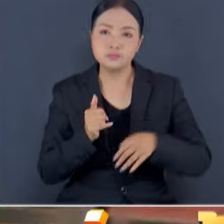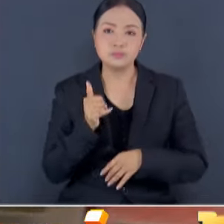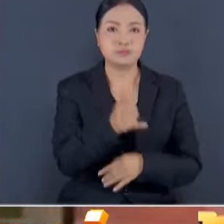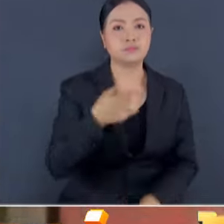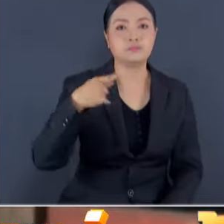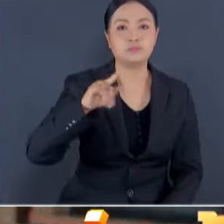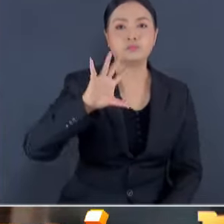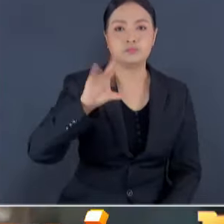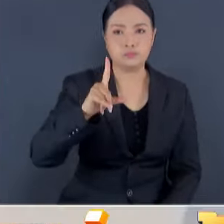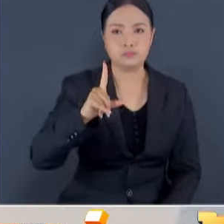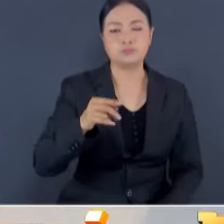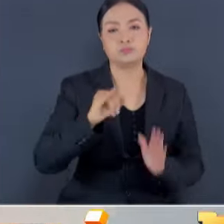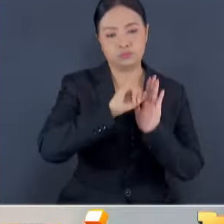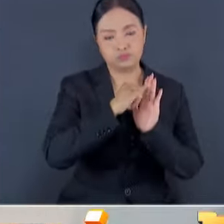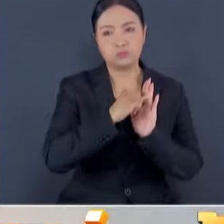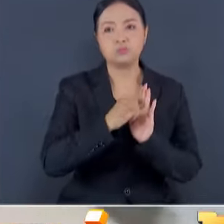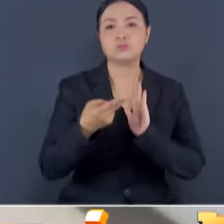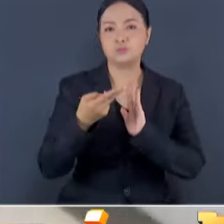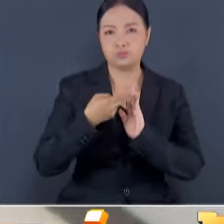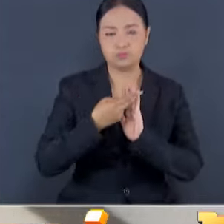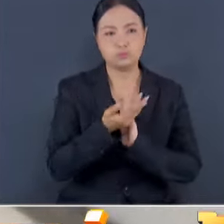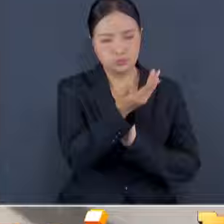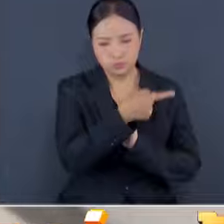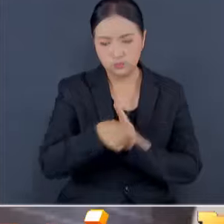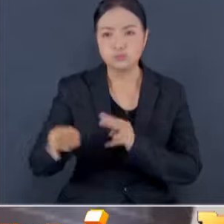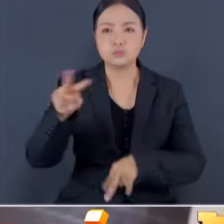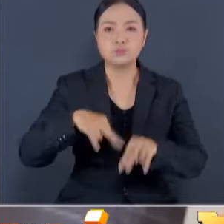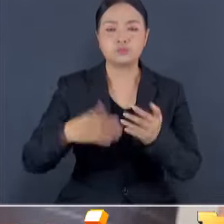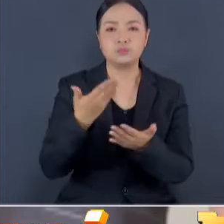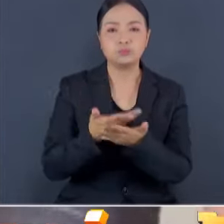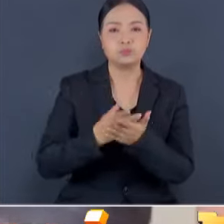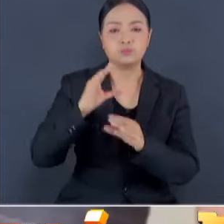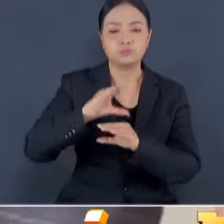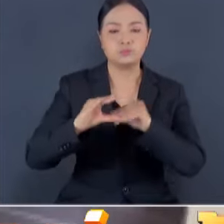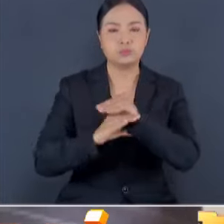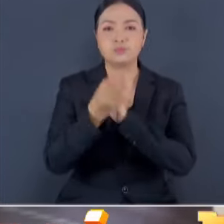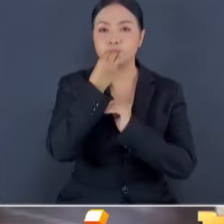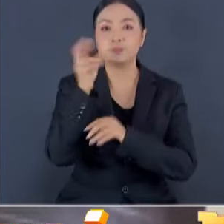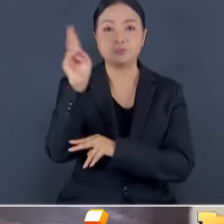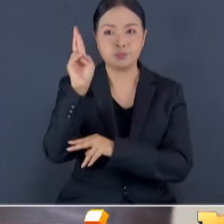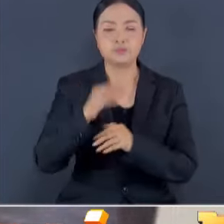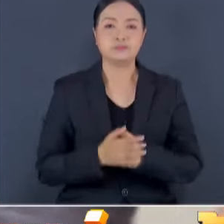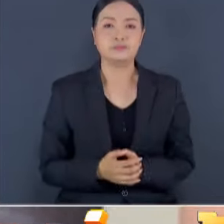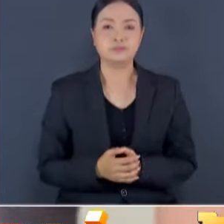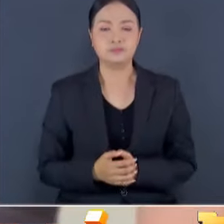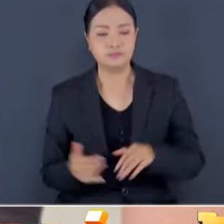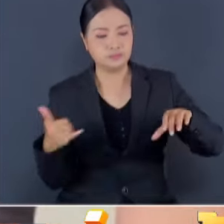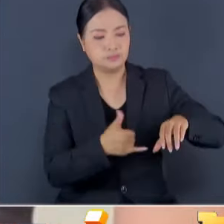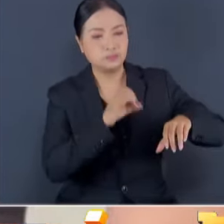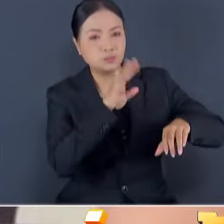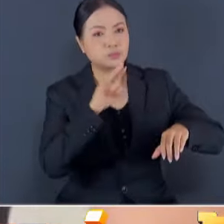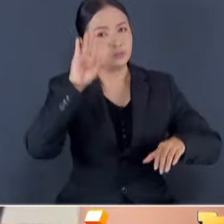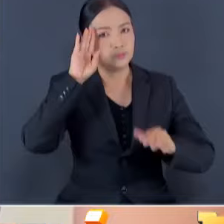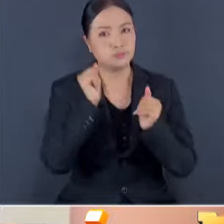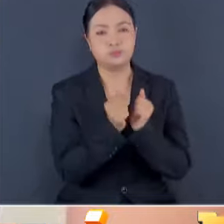ปปชจังหวัดหนองคายแล้วฮะบอกว่าขอให้ตรวจสอบการใช้จ่ายเงินในโครงการอาหารกลลางวันแล้วก็มีการไปแจ้งความที่สพเมือง